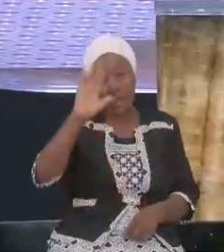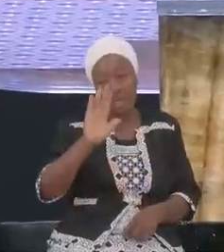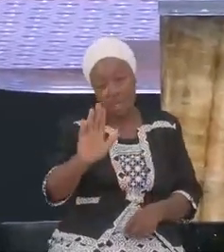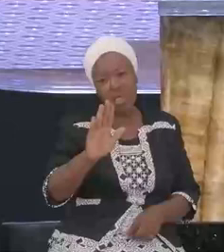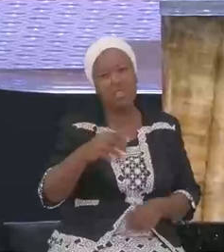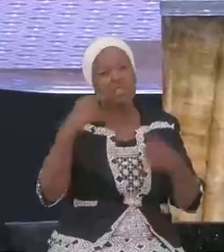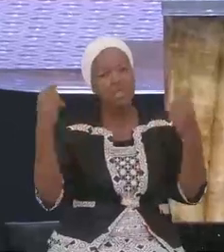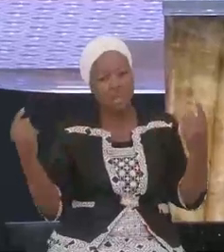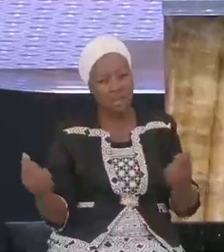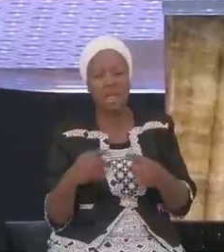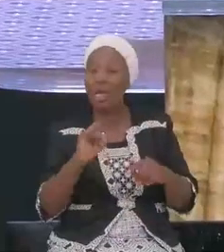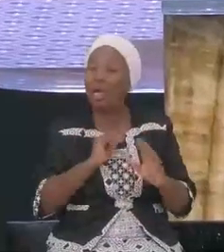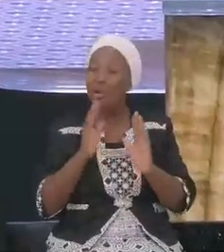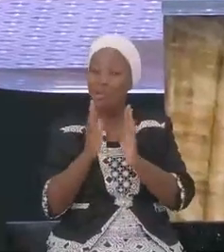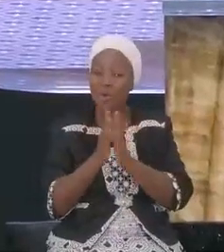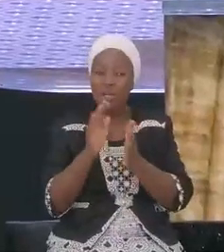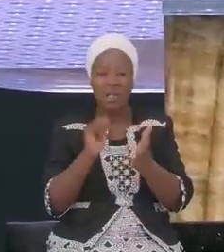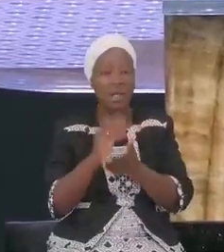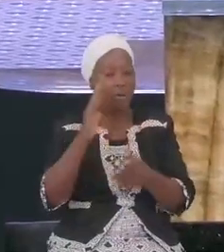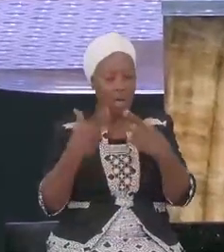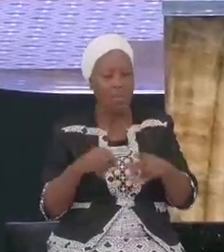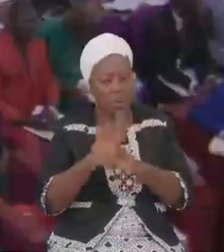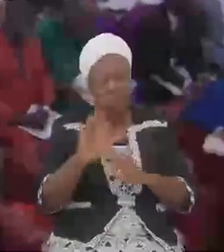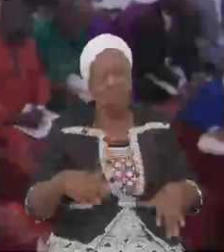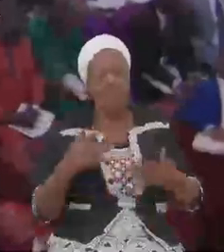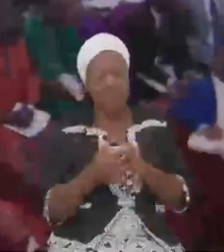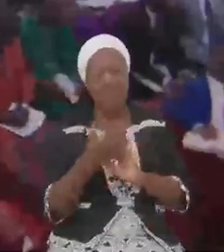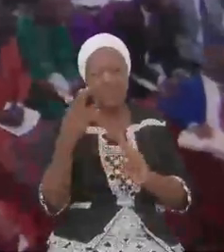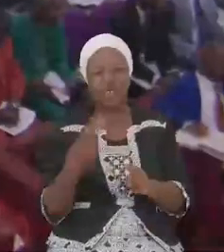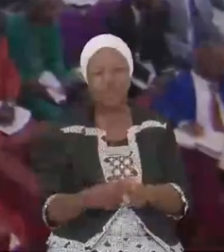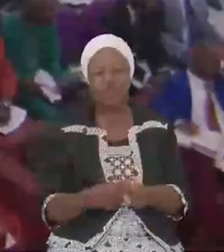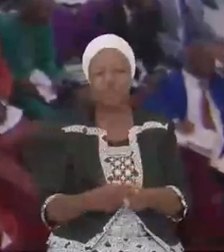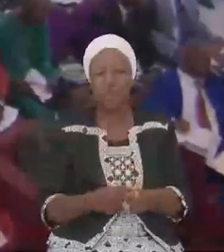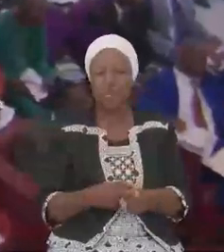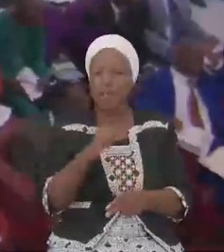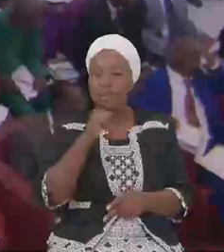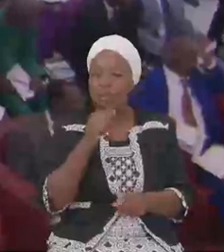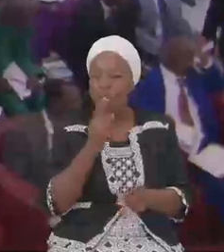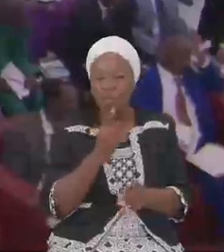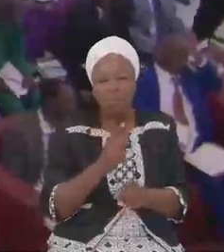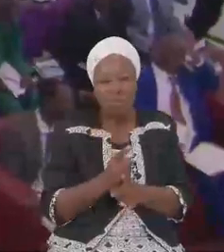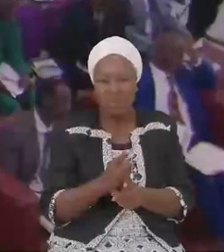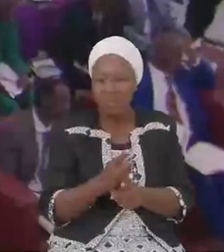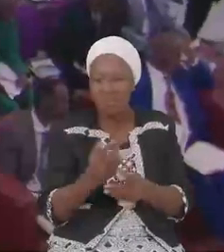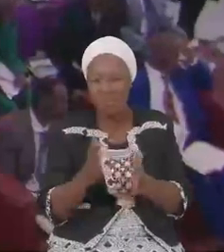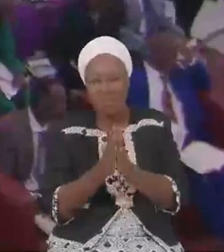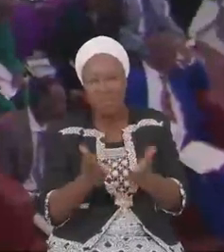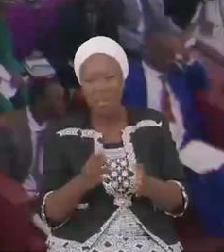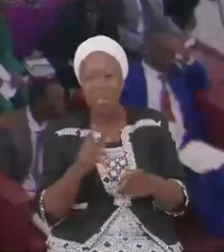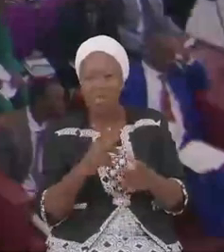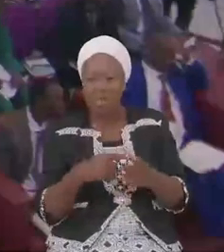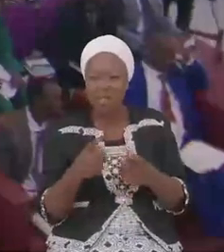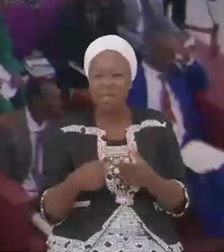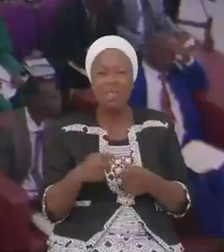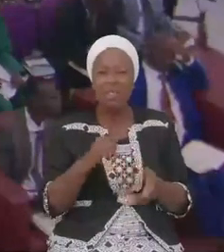de ses iniquités. Je prie que cela se produise dans votre vie. Pas seulement le pain et le bain. Il y a la